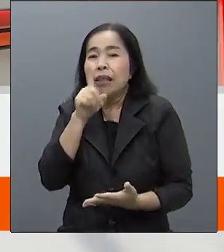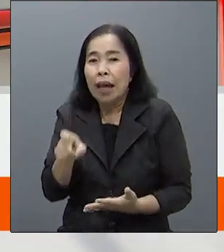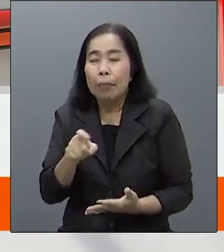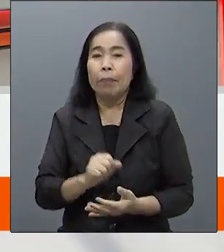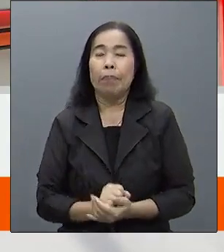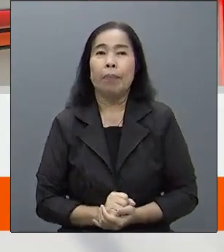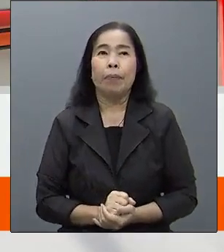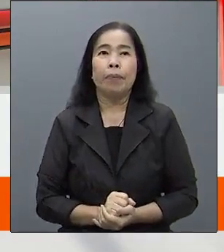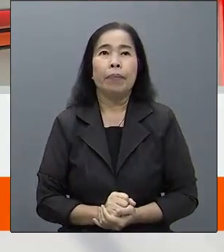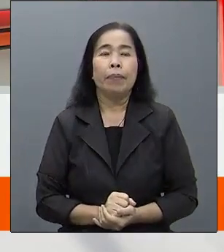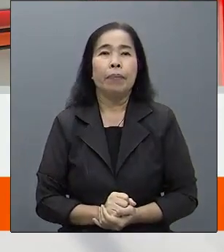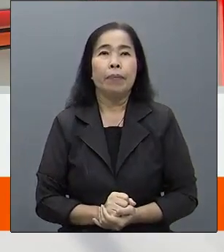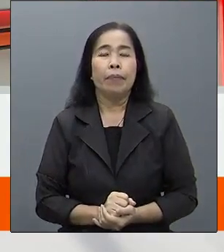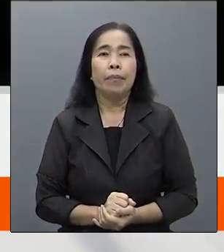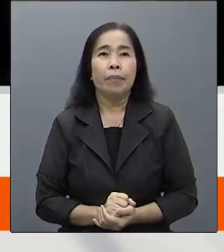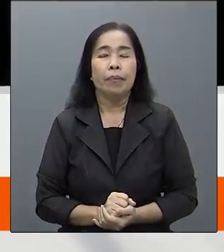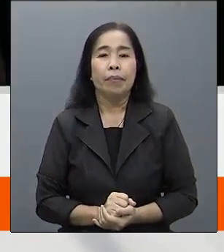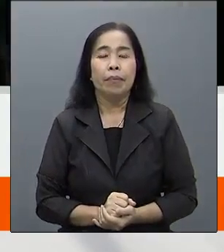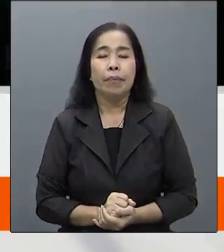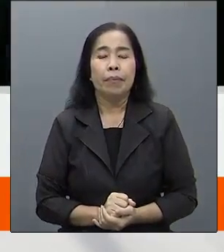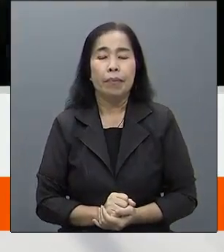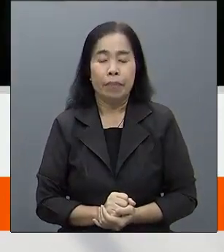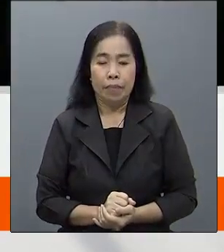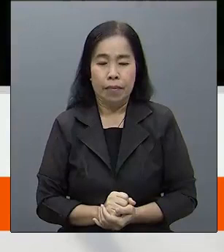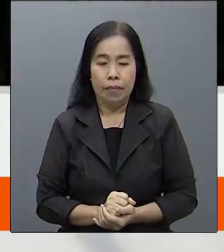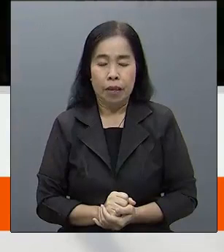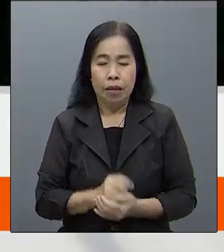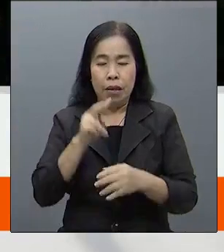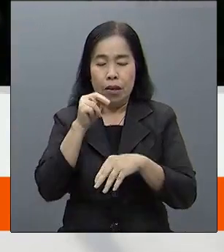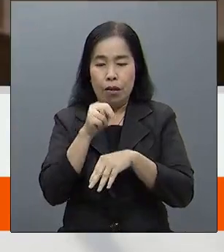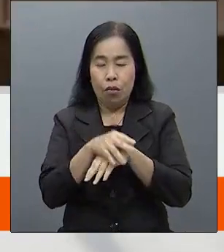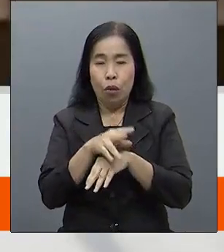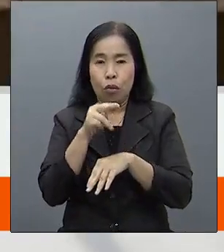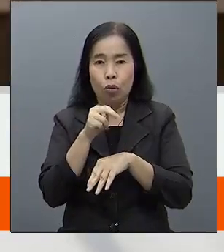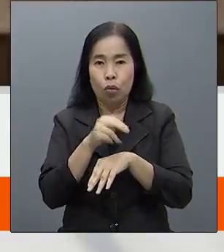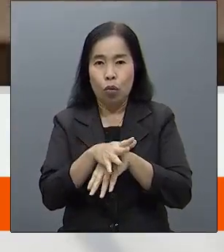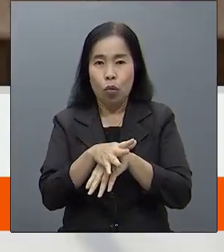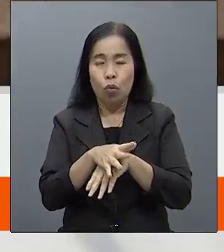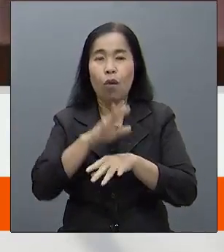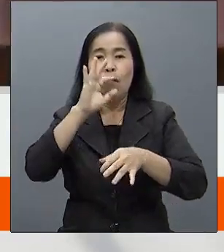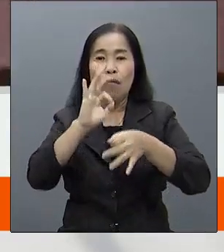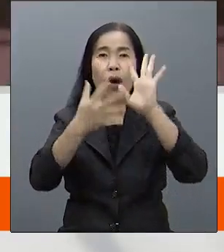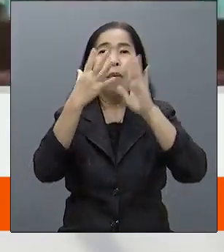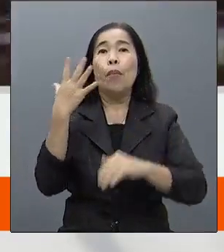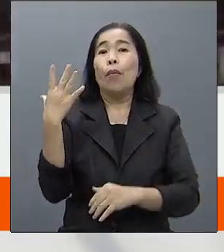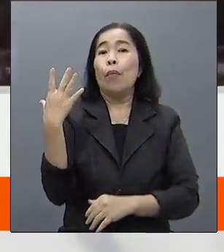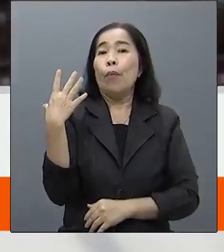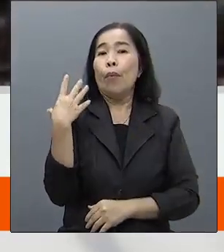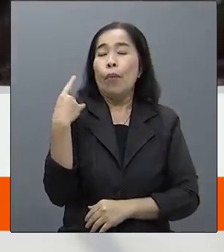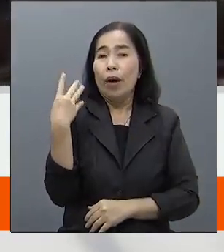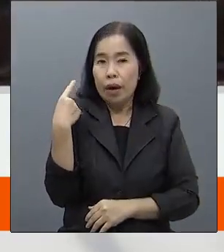ครับไฟที่นครนายกนะครับเริ่มเมื่อวานนี้นะครับแล้วก็ทางท่านผู้ว่าราชการจังหวัดนะ